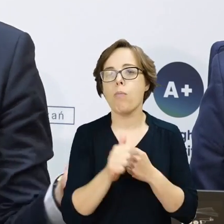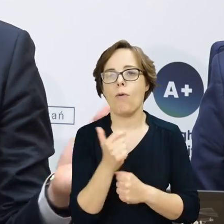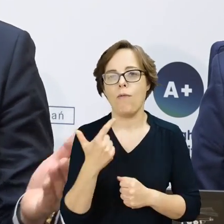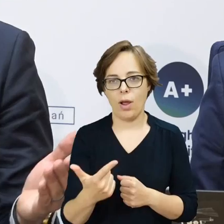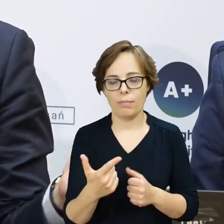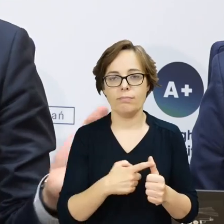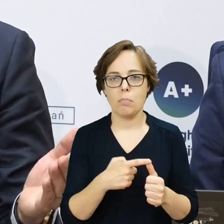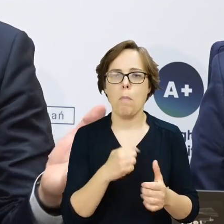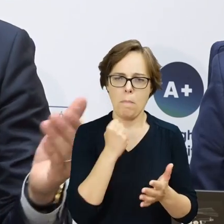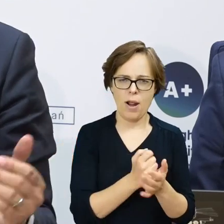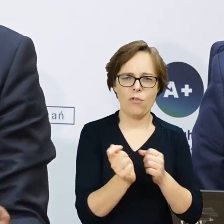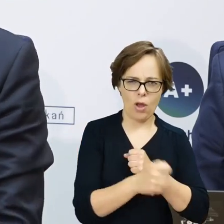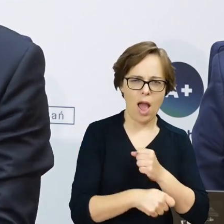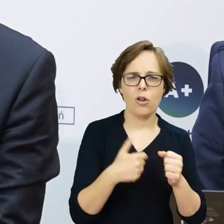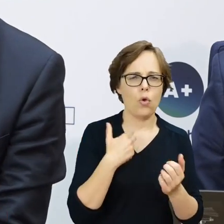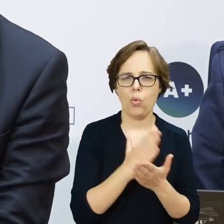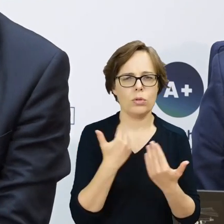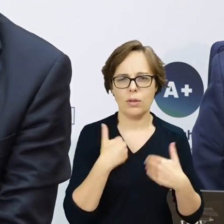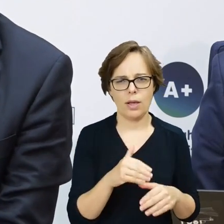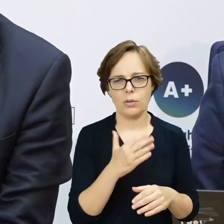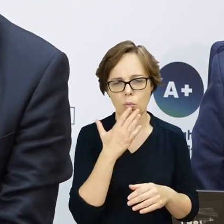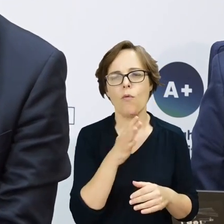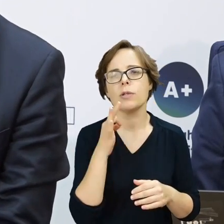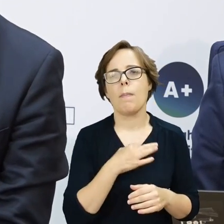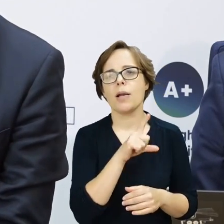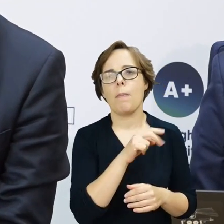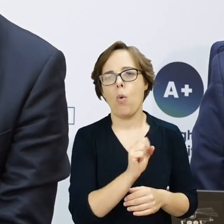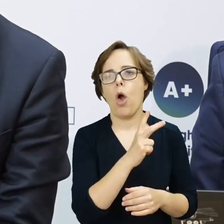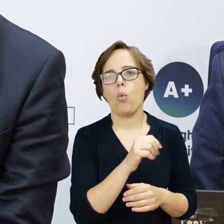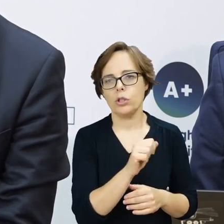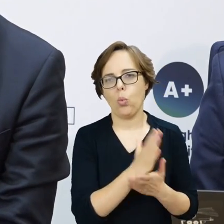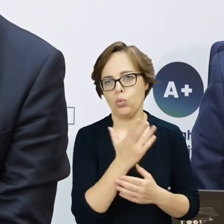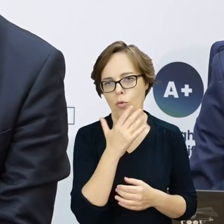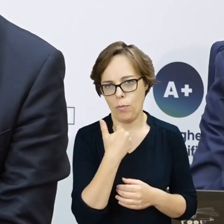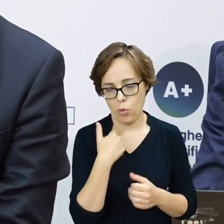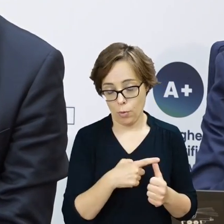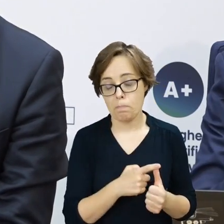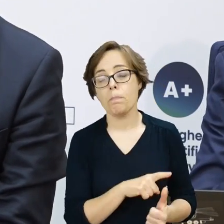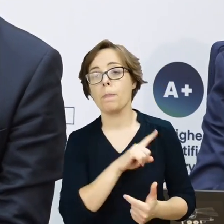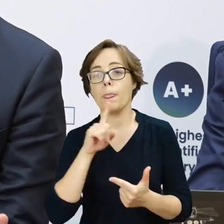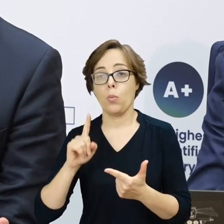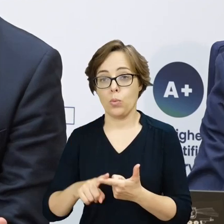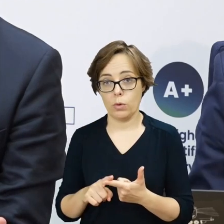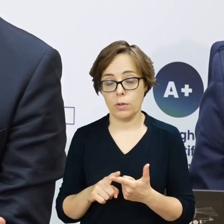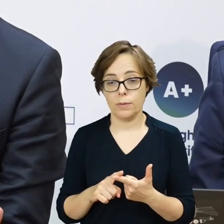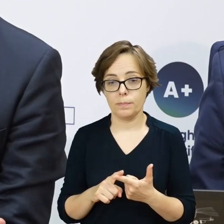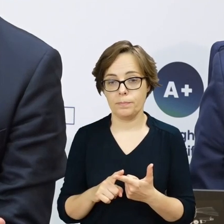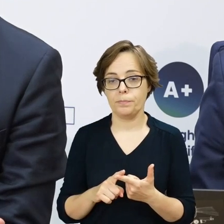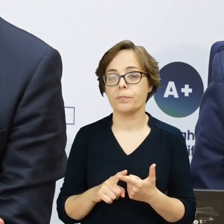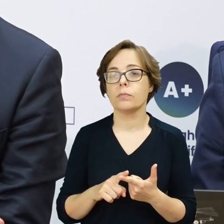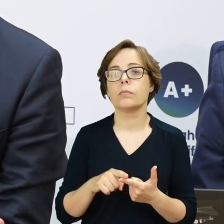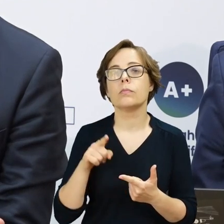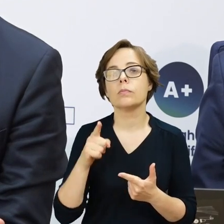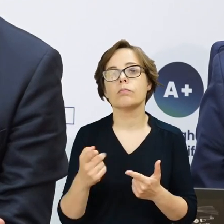prawnokarny i w niego już nie chcę wchodzić, o tym mówiła pani Paula Kłucińska. Drugi wynika z powództwa o zapłatę